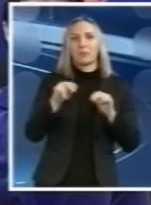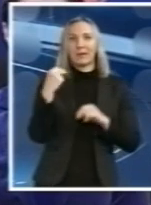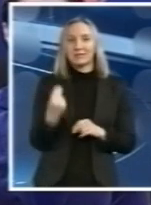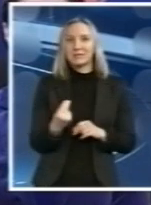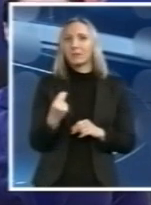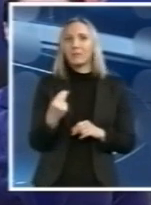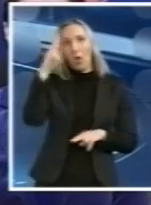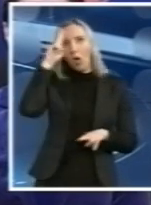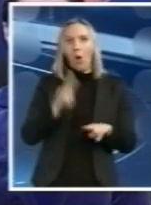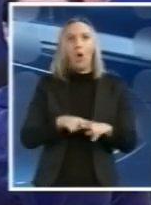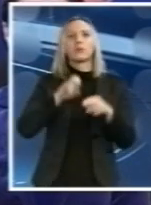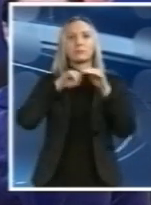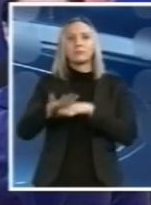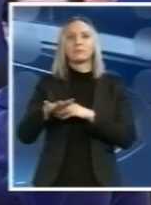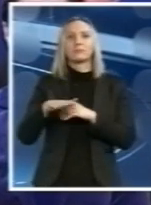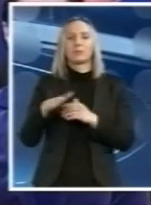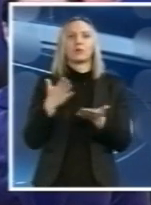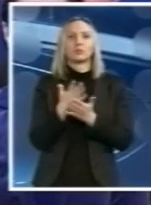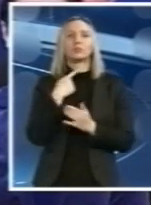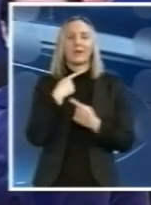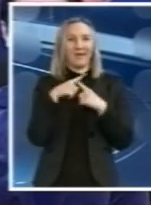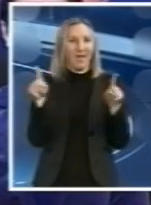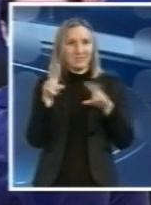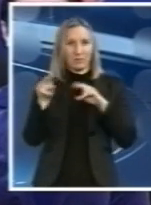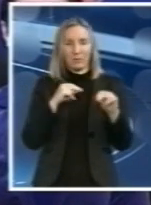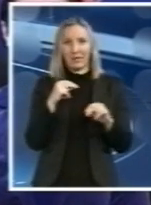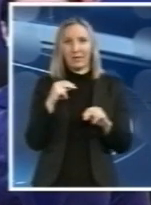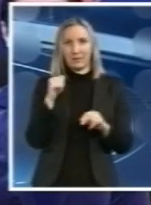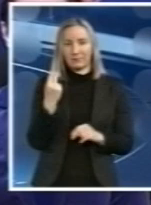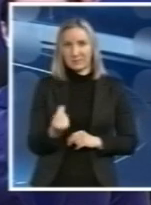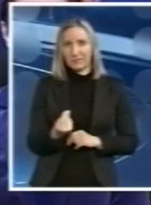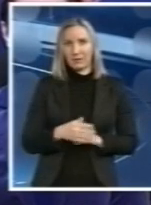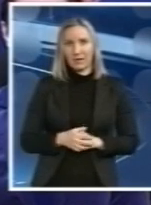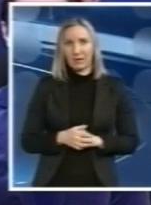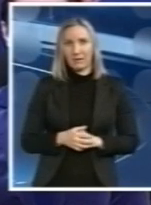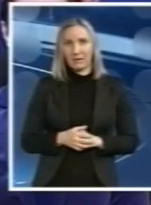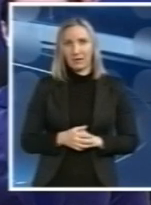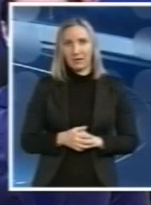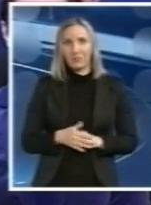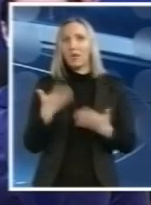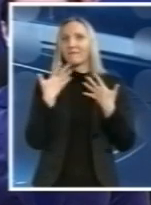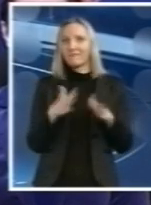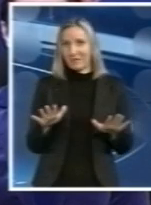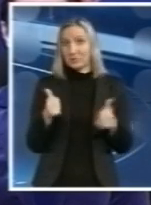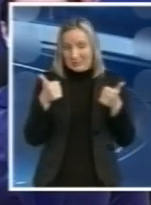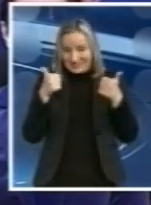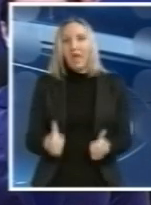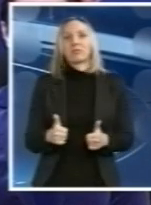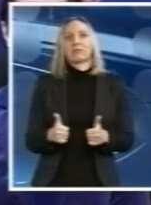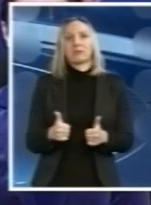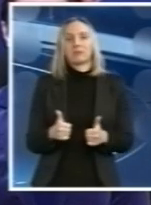snagu danom objavljivanja u službenom glasniku Republike Srbije. To je upravo u ovom